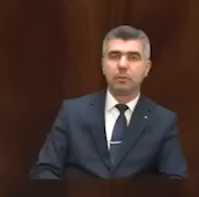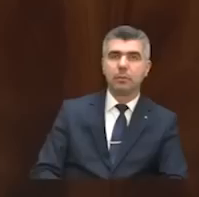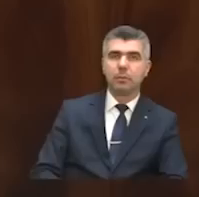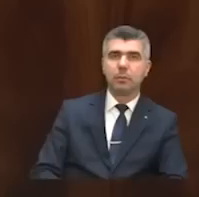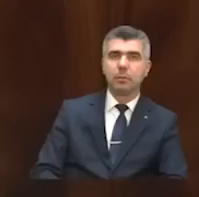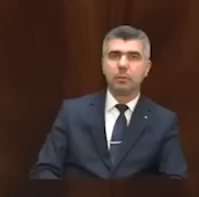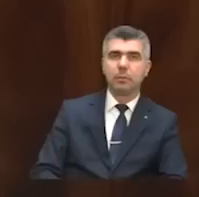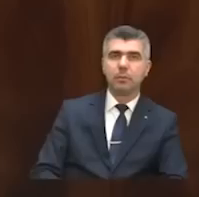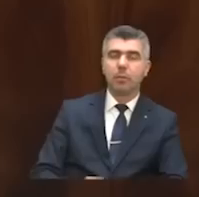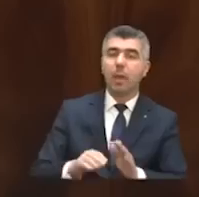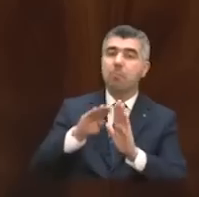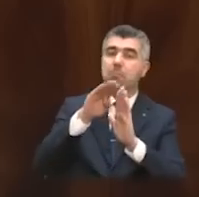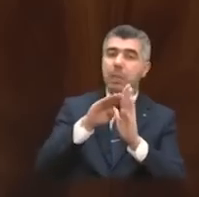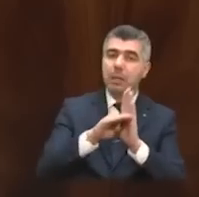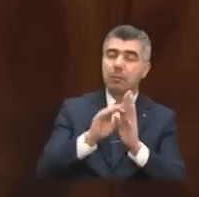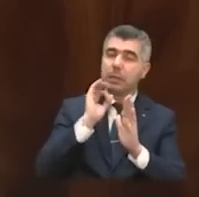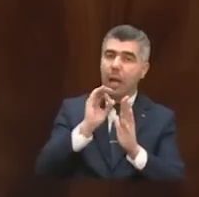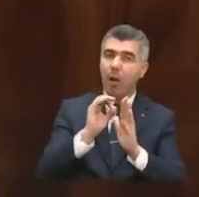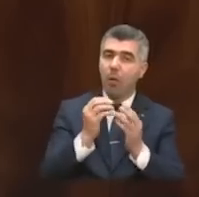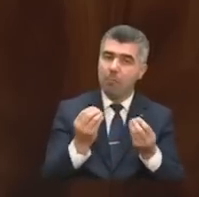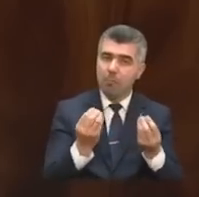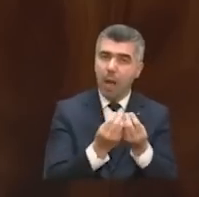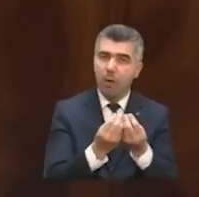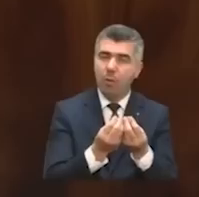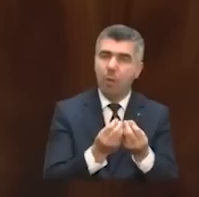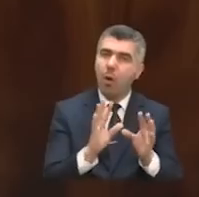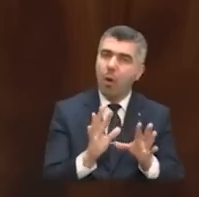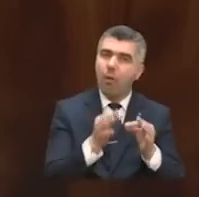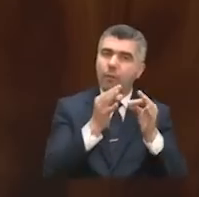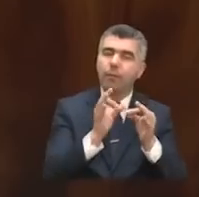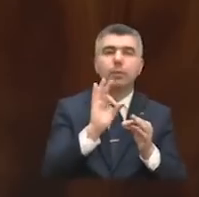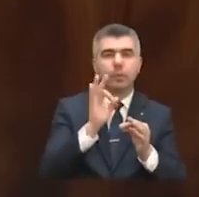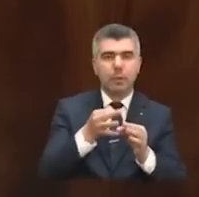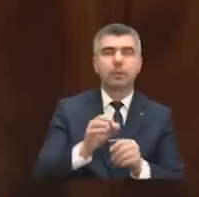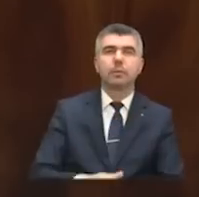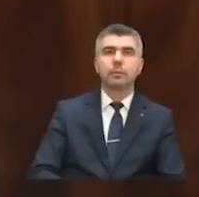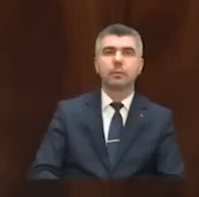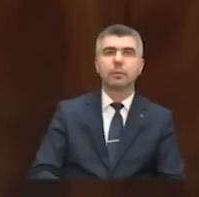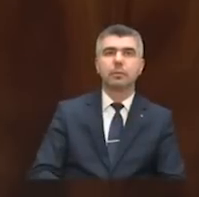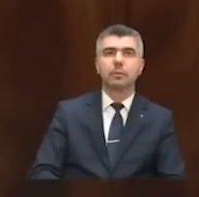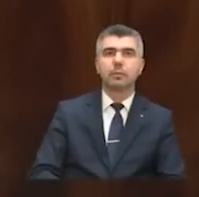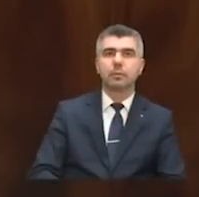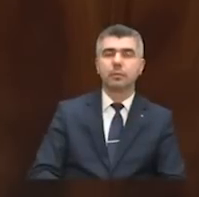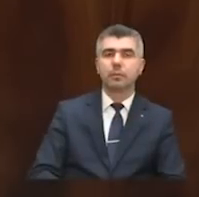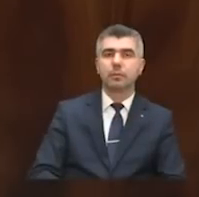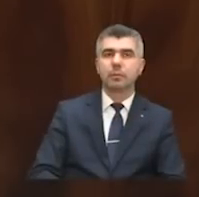دخل المكتب سي عبد الصمد وطرح لنا وجهة نظر الأخرى. لا اسمح لي، هاد